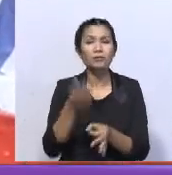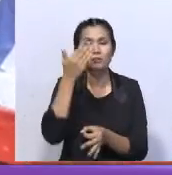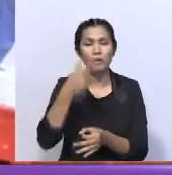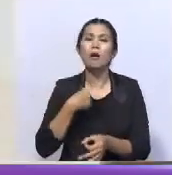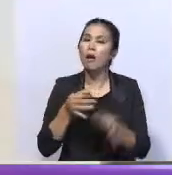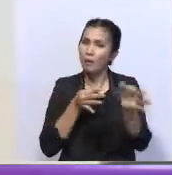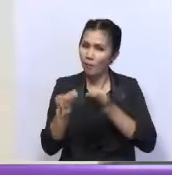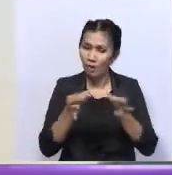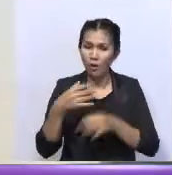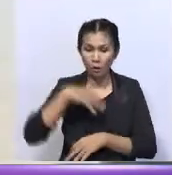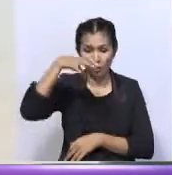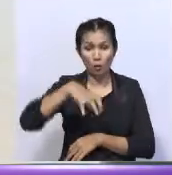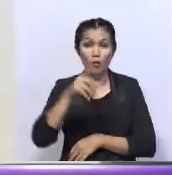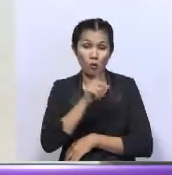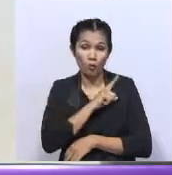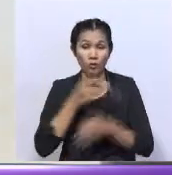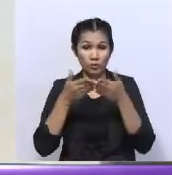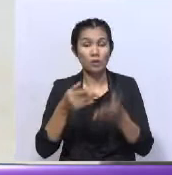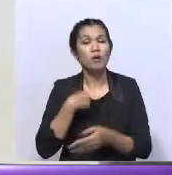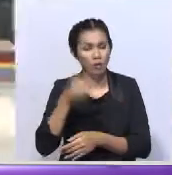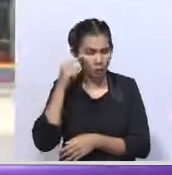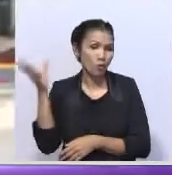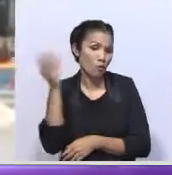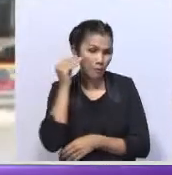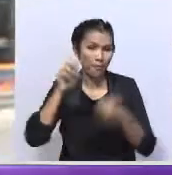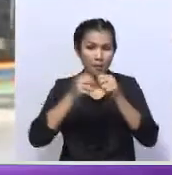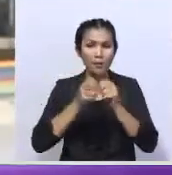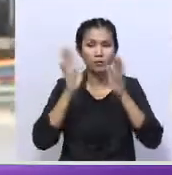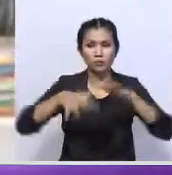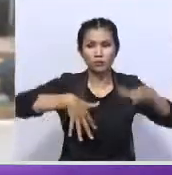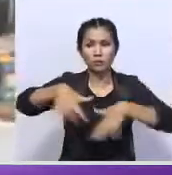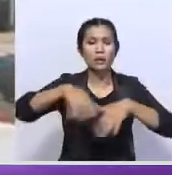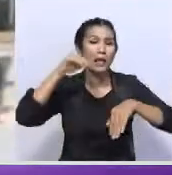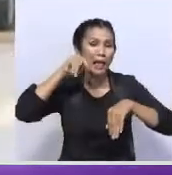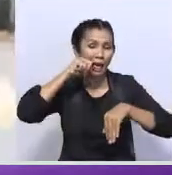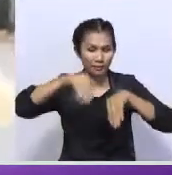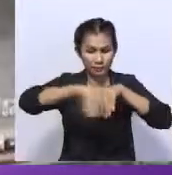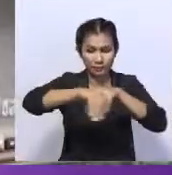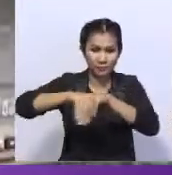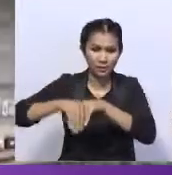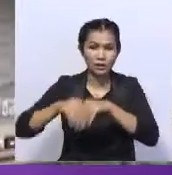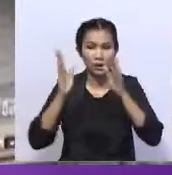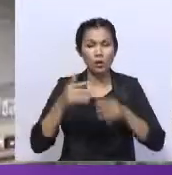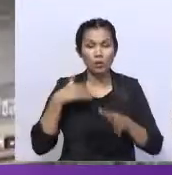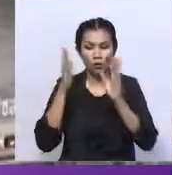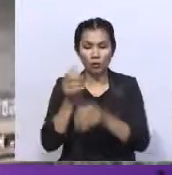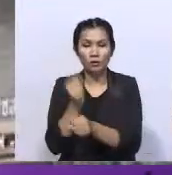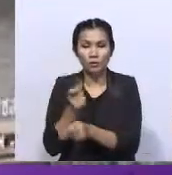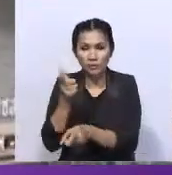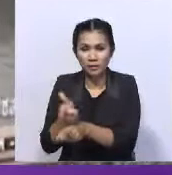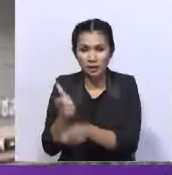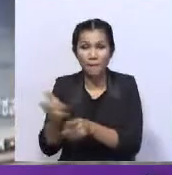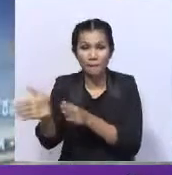ชี้แจงว่ากรมเจ้าท่าได้รับทราบถึงปัญหาวิถีชีวิตของชุมชนริมน้ำรวมไปถึงพี่น้องเกษตรกรเลี้ยงปลาในกระ